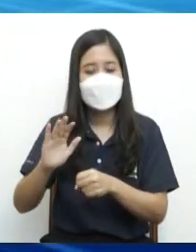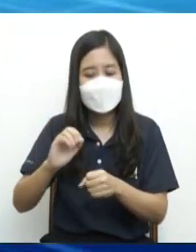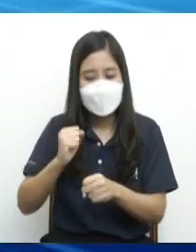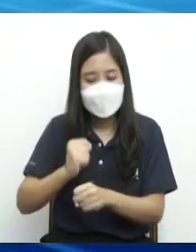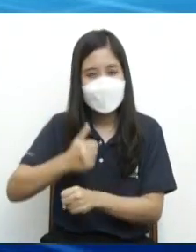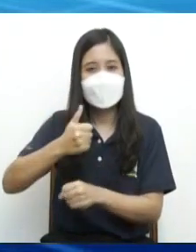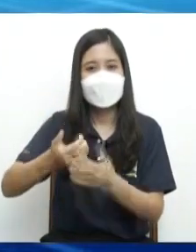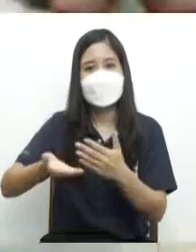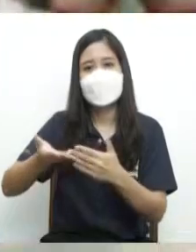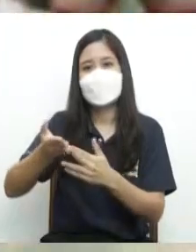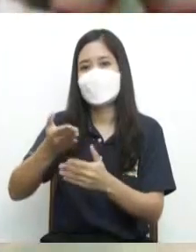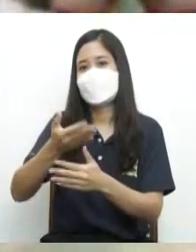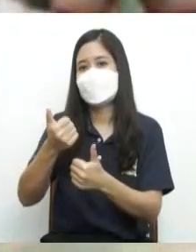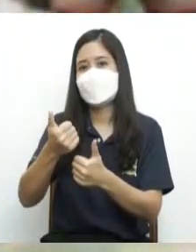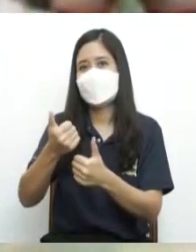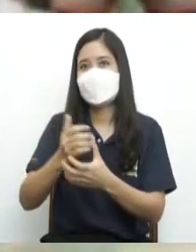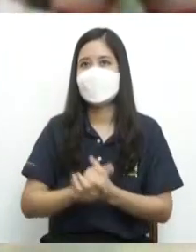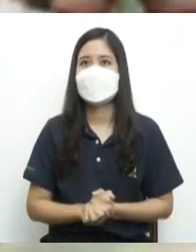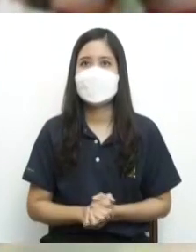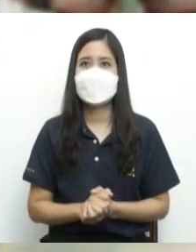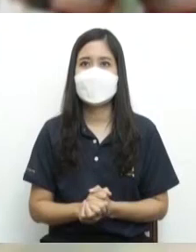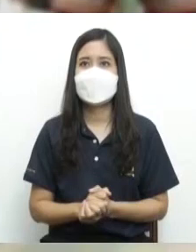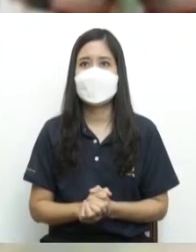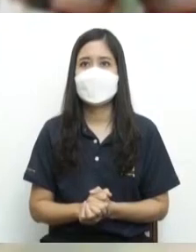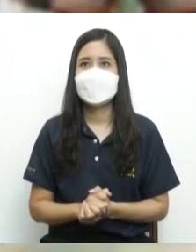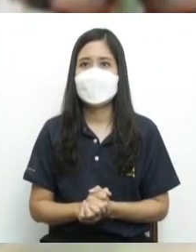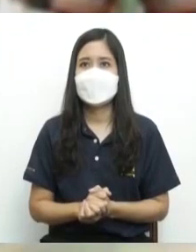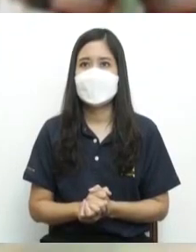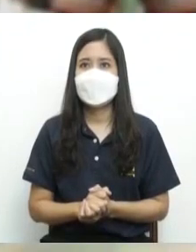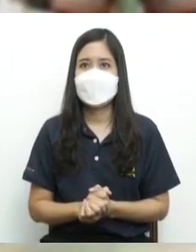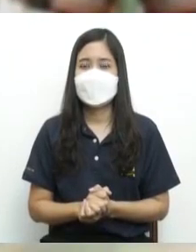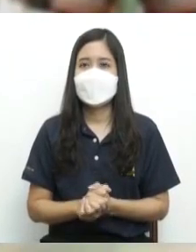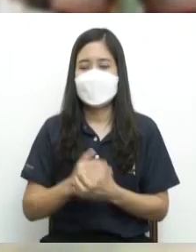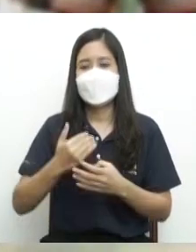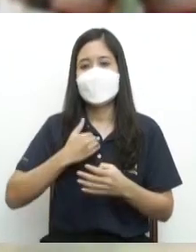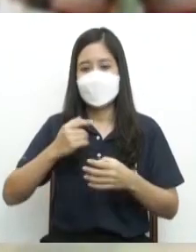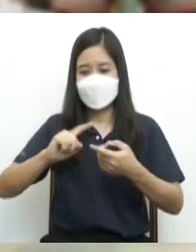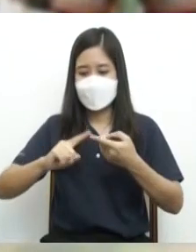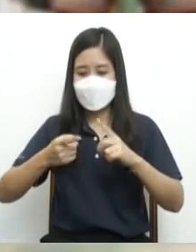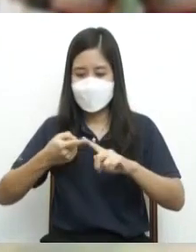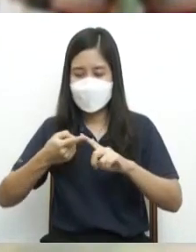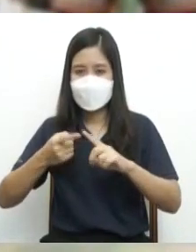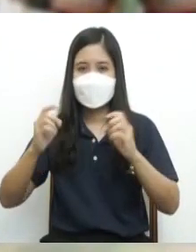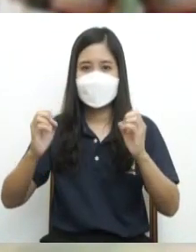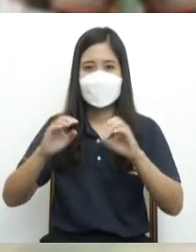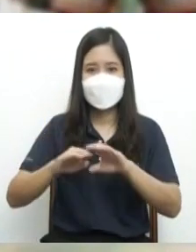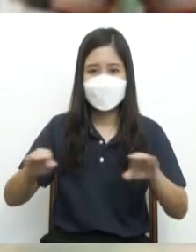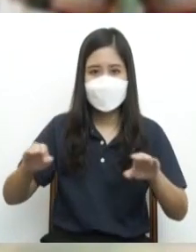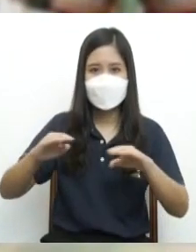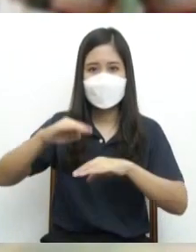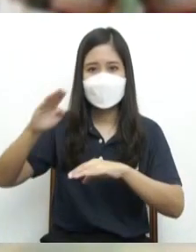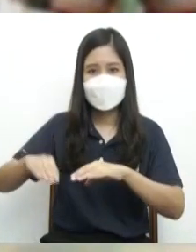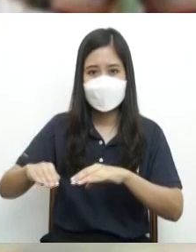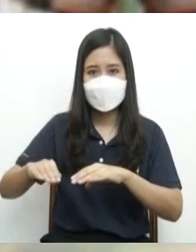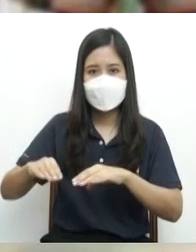าน ครับก็ เรียนที่เพื่อนและน้องที่รักทุกคนนั่นนะครับจริงๆหลักของผ